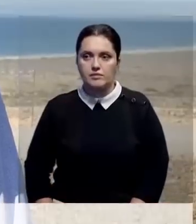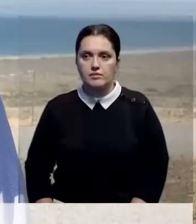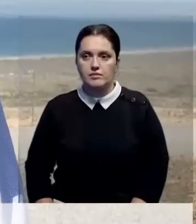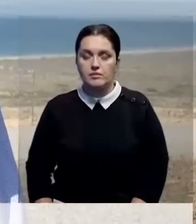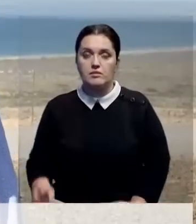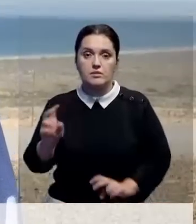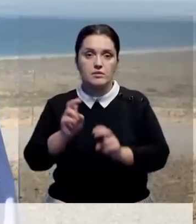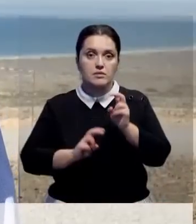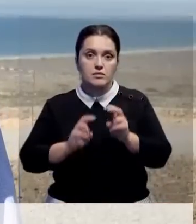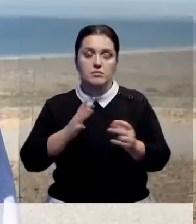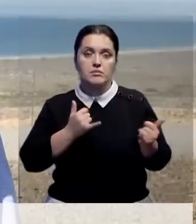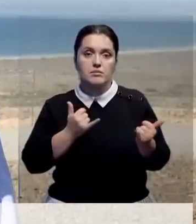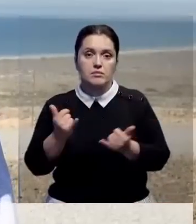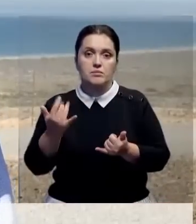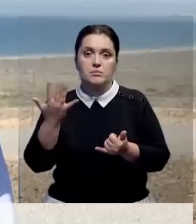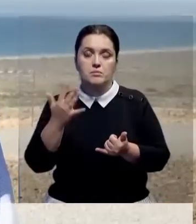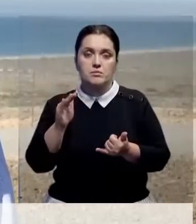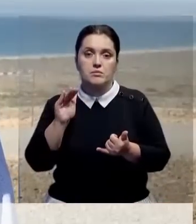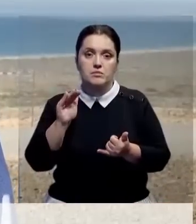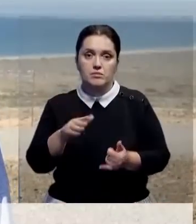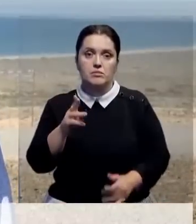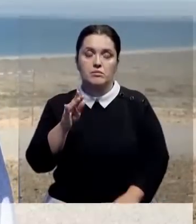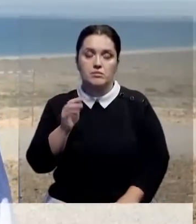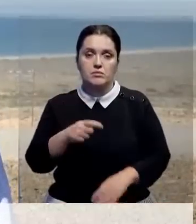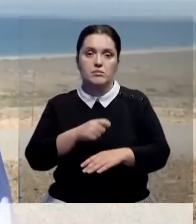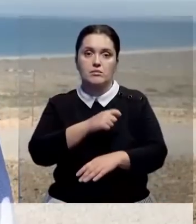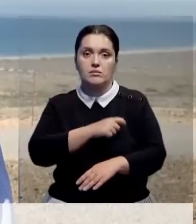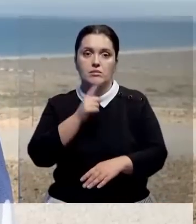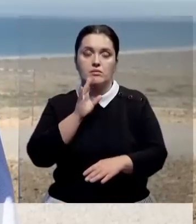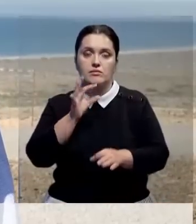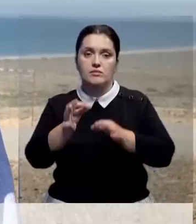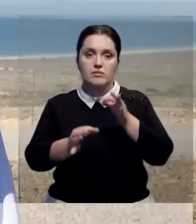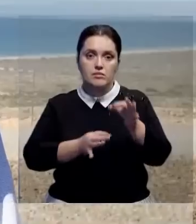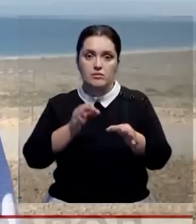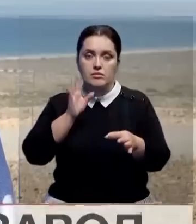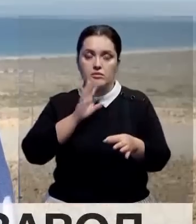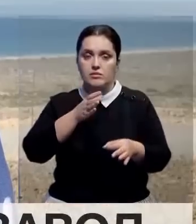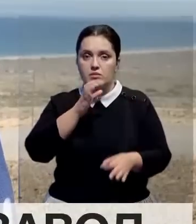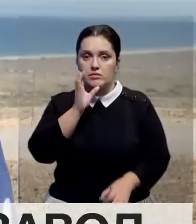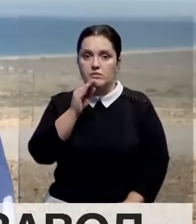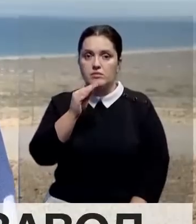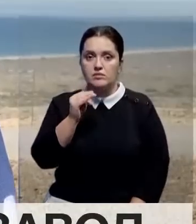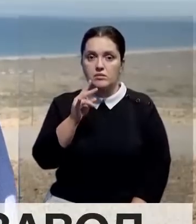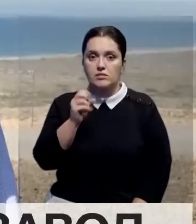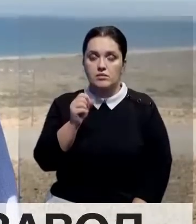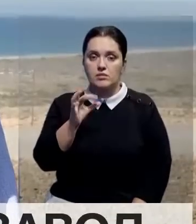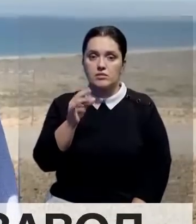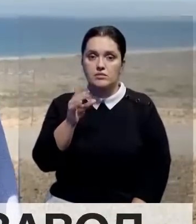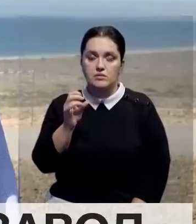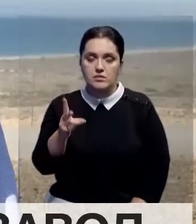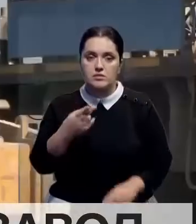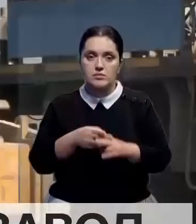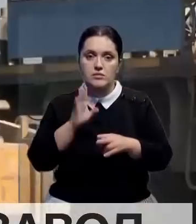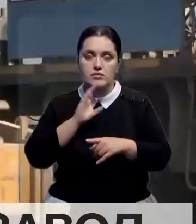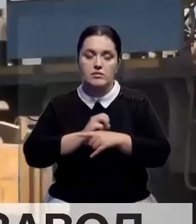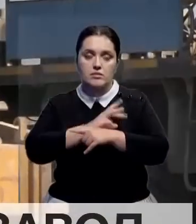Завод дополнительно предоставит 50 тысяч кубометров воды в сутки. Новое предприятие обеспечит питьевой водой город Жанаузен и другие населенные пункты, дополняя